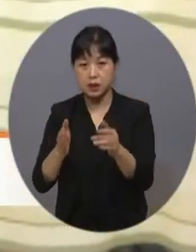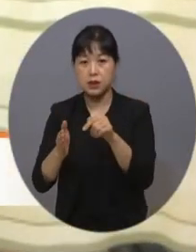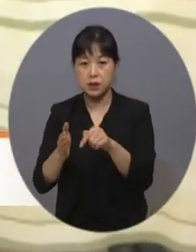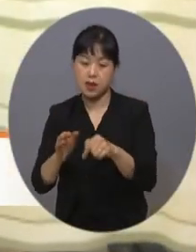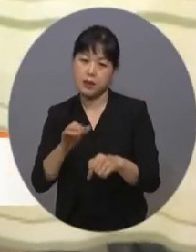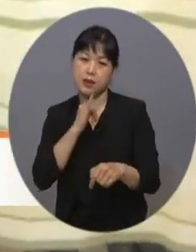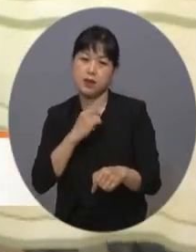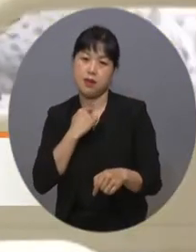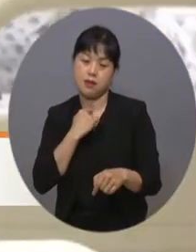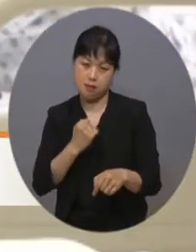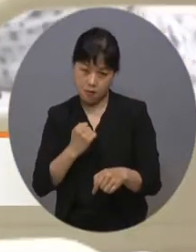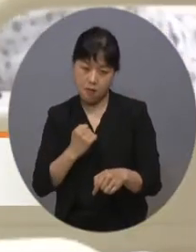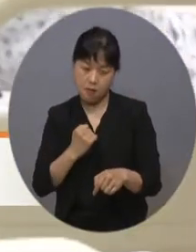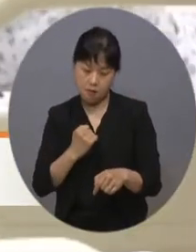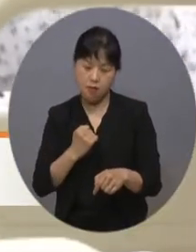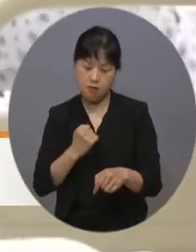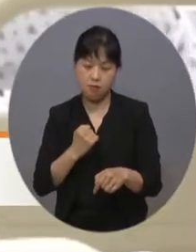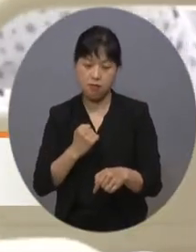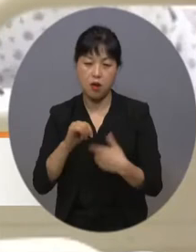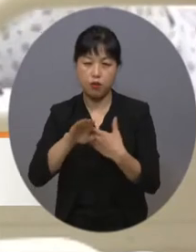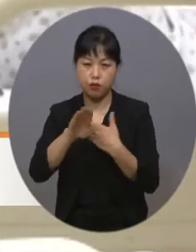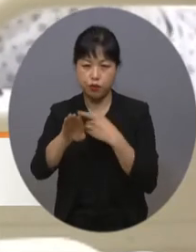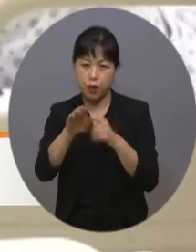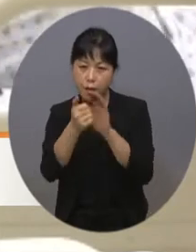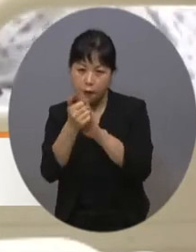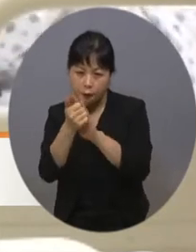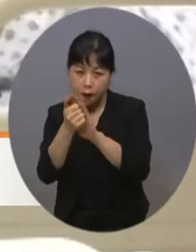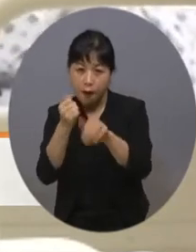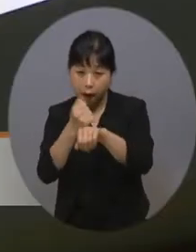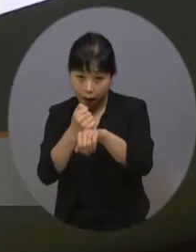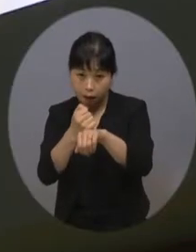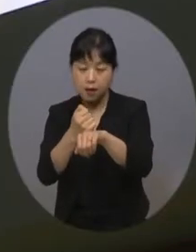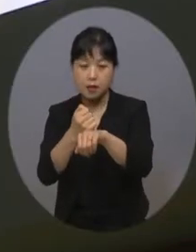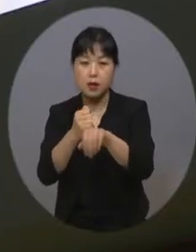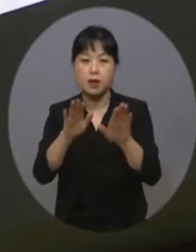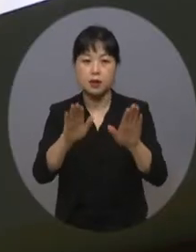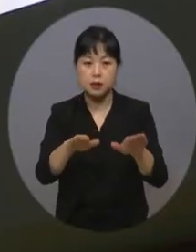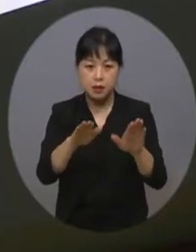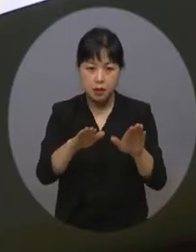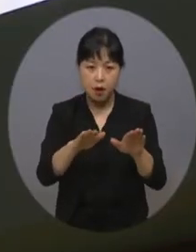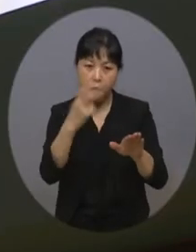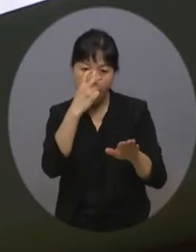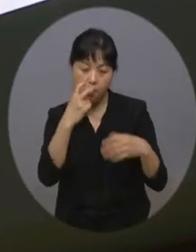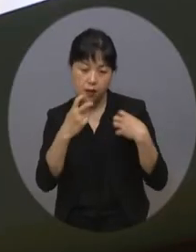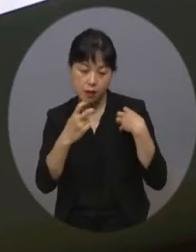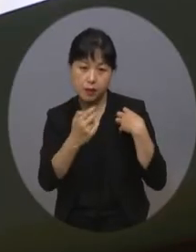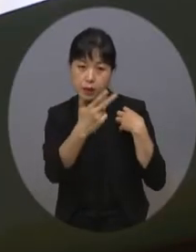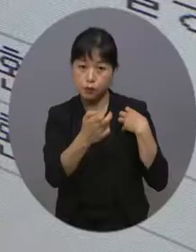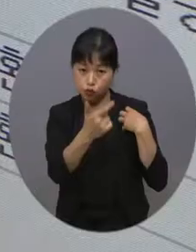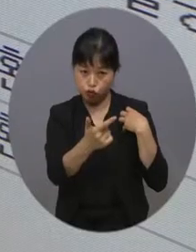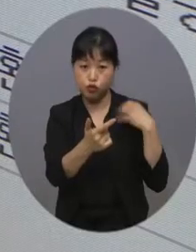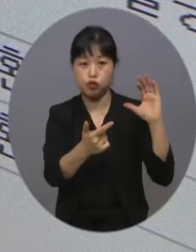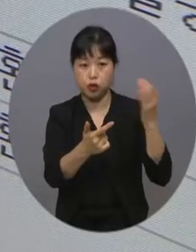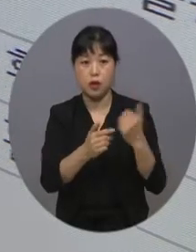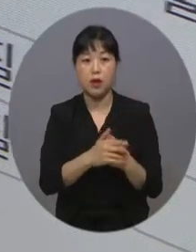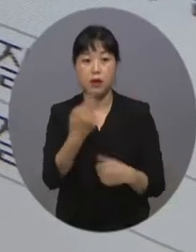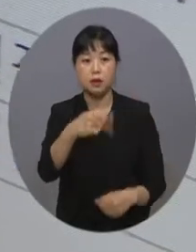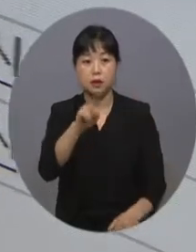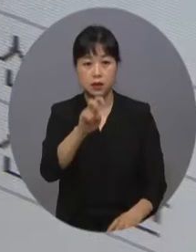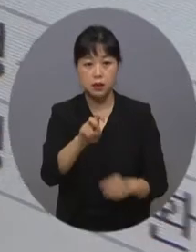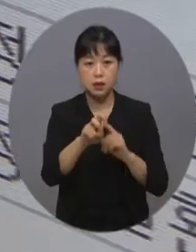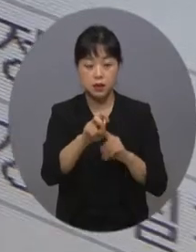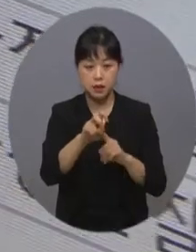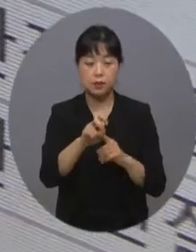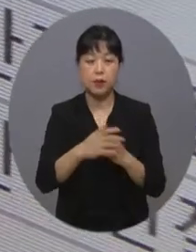8월 기준으로는 수행기관이 76개소로 늘었습니다. 2020년 사후관리사업 참여자